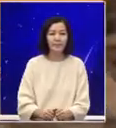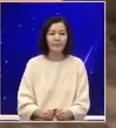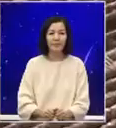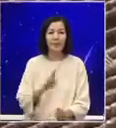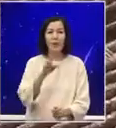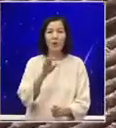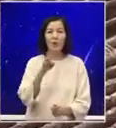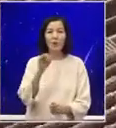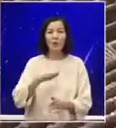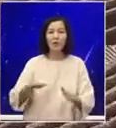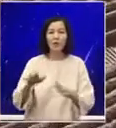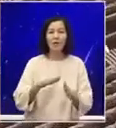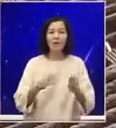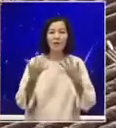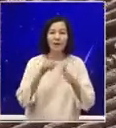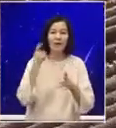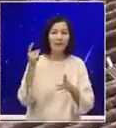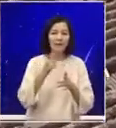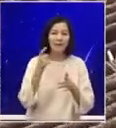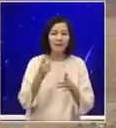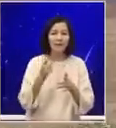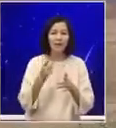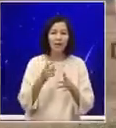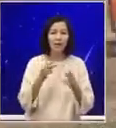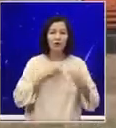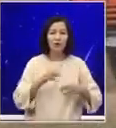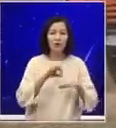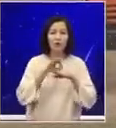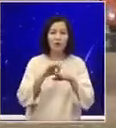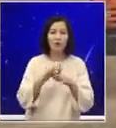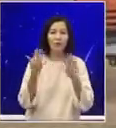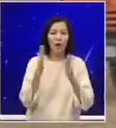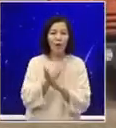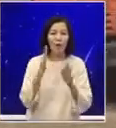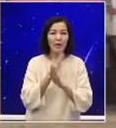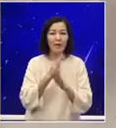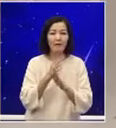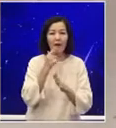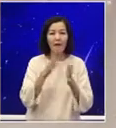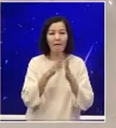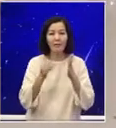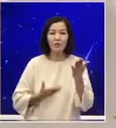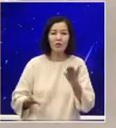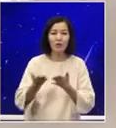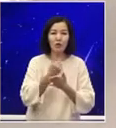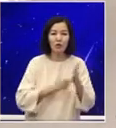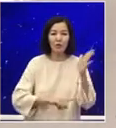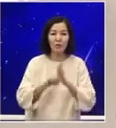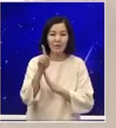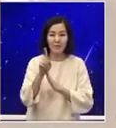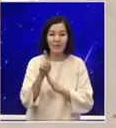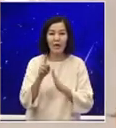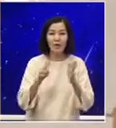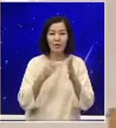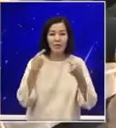Көксу аудандағы Әлімтайыр шаруашылығында жұмыс қарқынды. Фермерлер ауырайына қарамастан қант қызылшасын жинап жатыр. Терімге 7